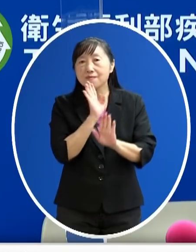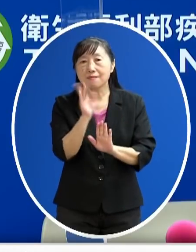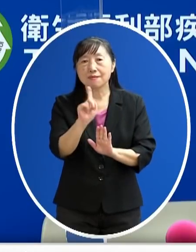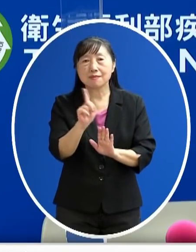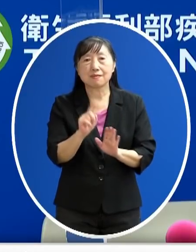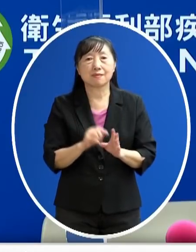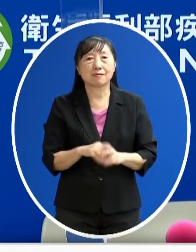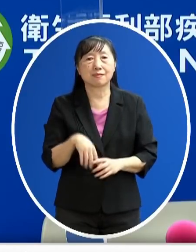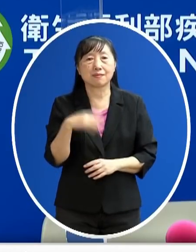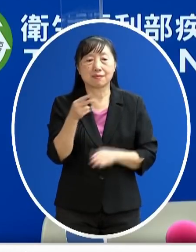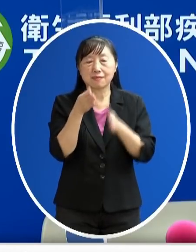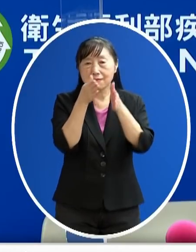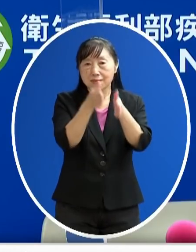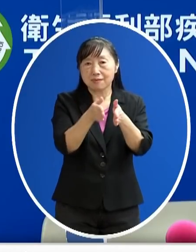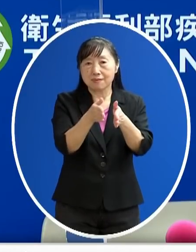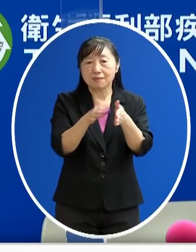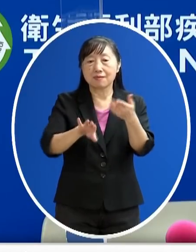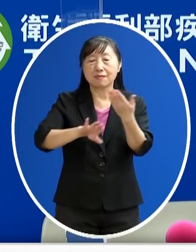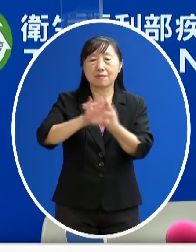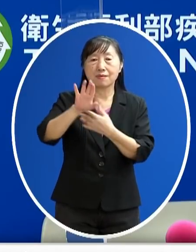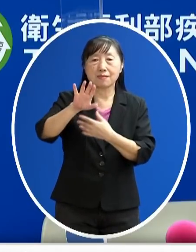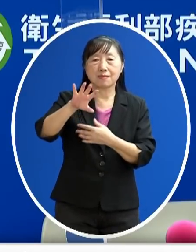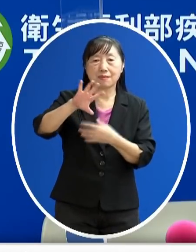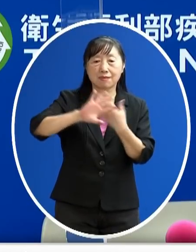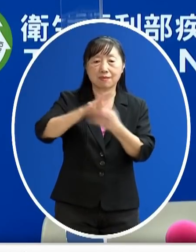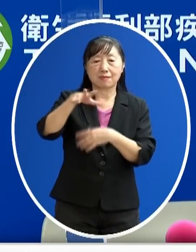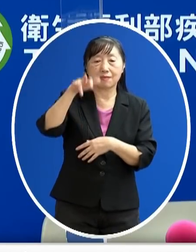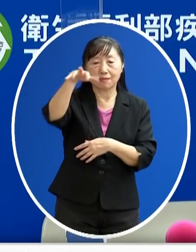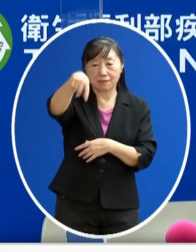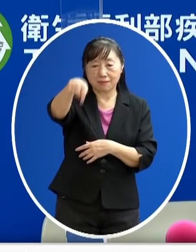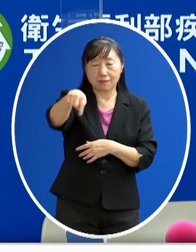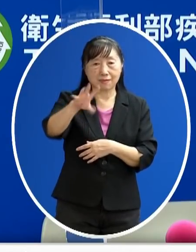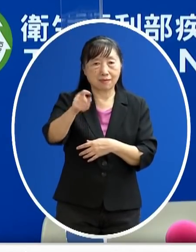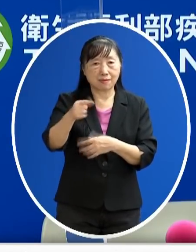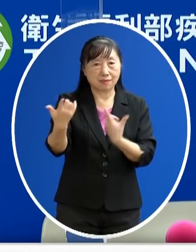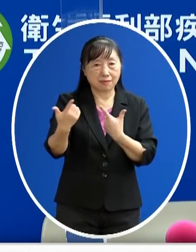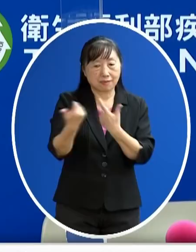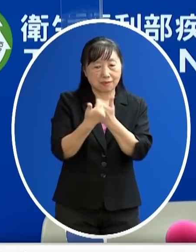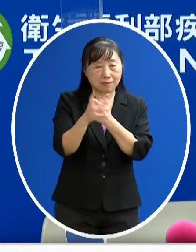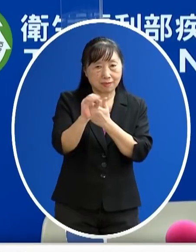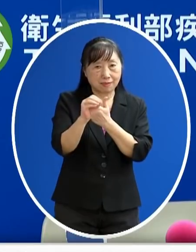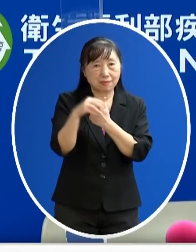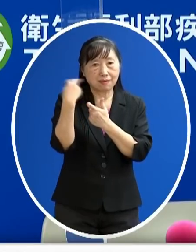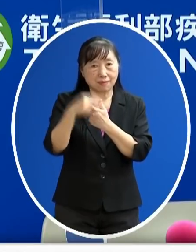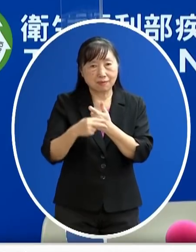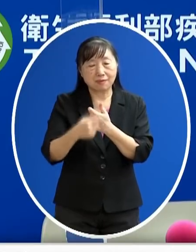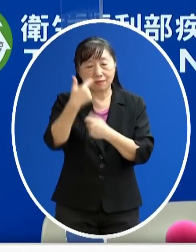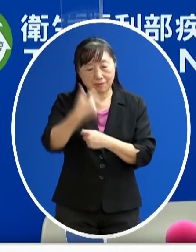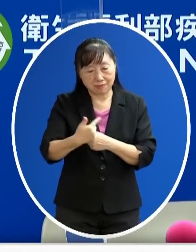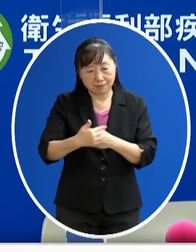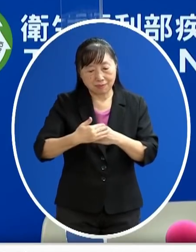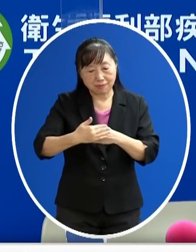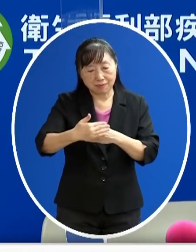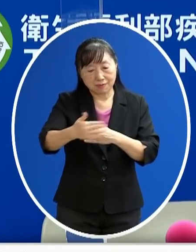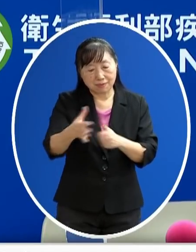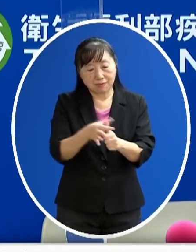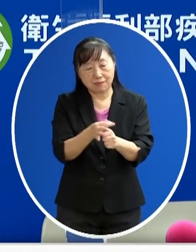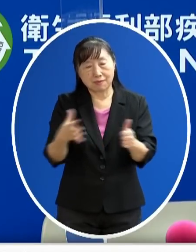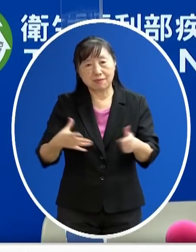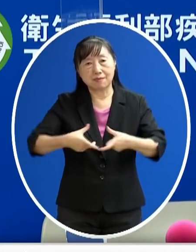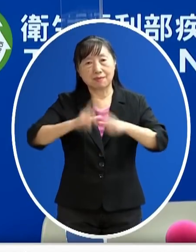看看他那个整体境外的管理有没有上轨道，那逐步的再来放松，那回复